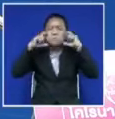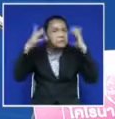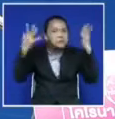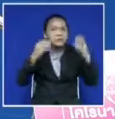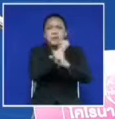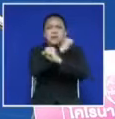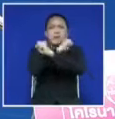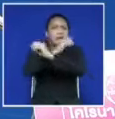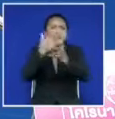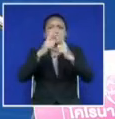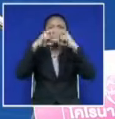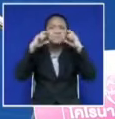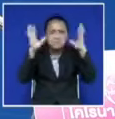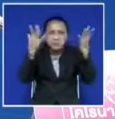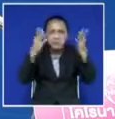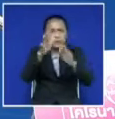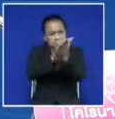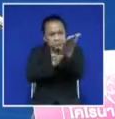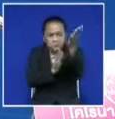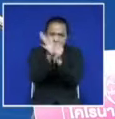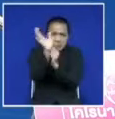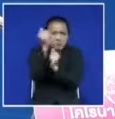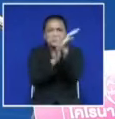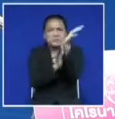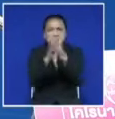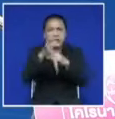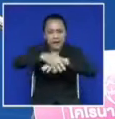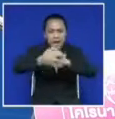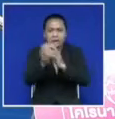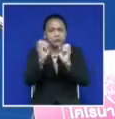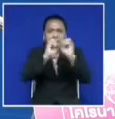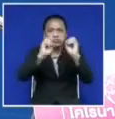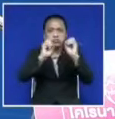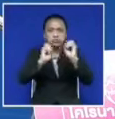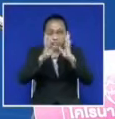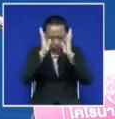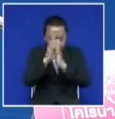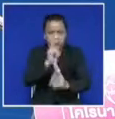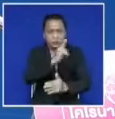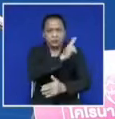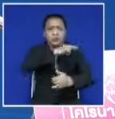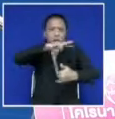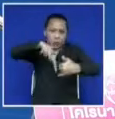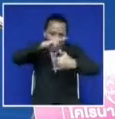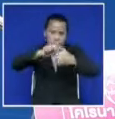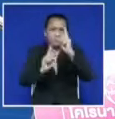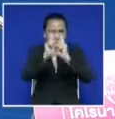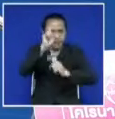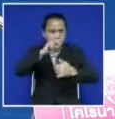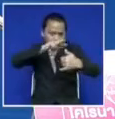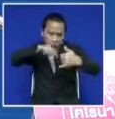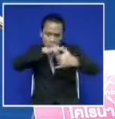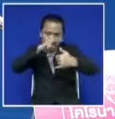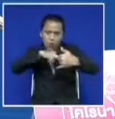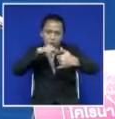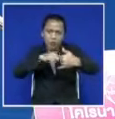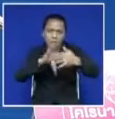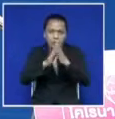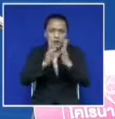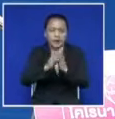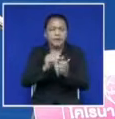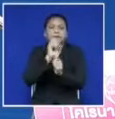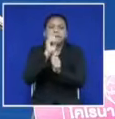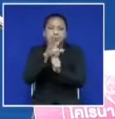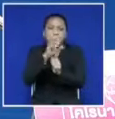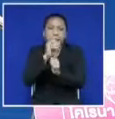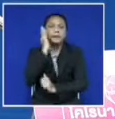ไรเลยแมสก็ไม่ใส่ถุงมือก็ไม่ใส่มือก็ไม่ล้างอันนี้ต้องให้เจ้าหน้าที่ช่วยประเมินนะครับเมื่อประเมินเสร็จแล้วก็จะได้รับคำแ